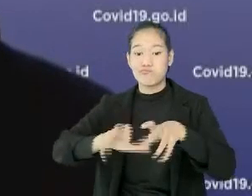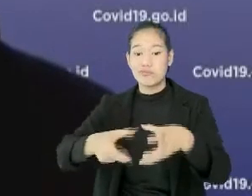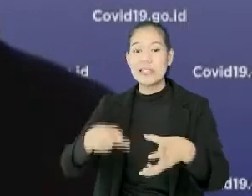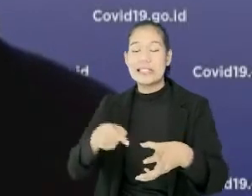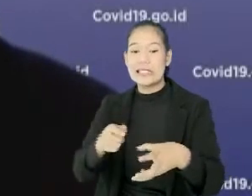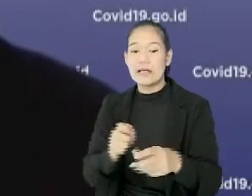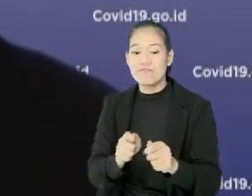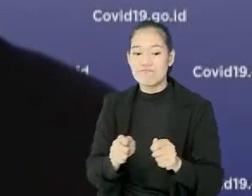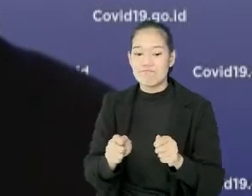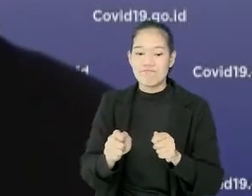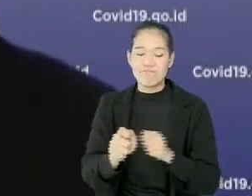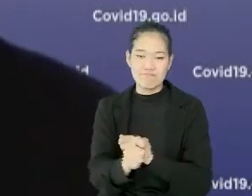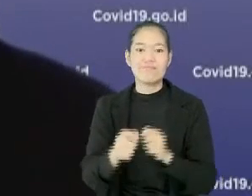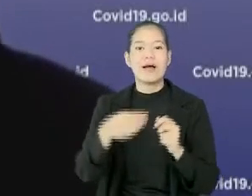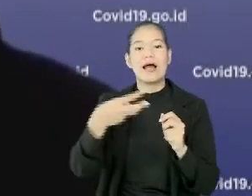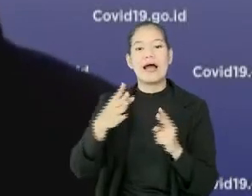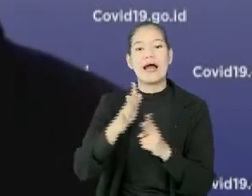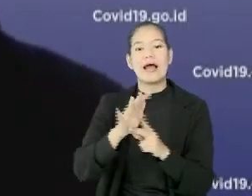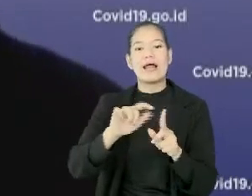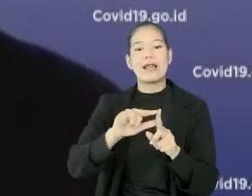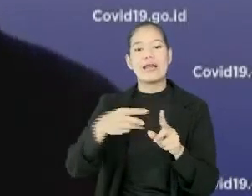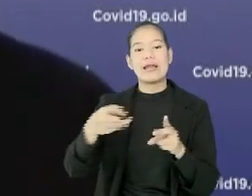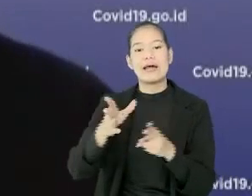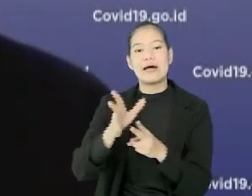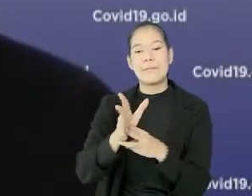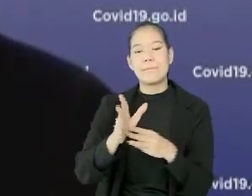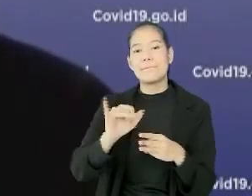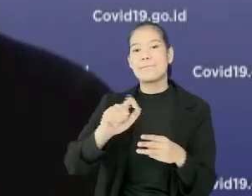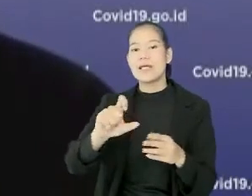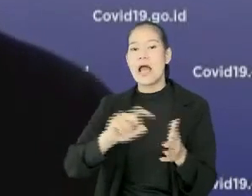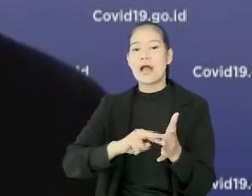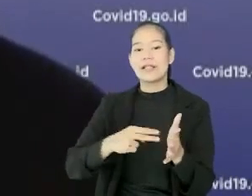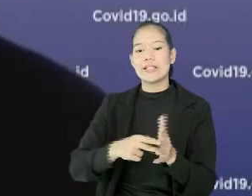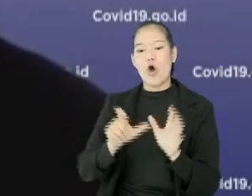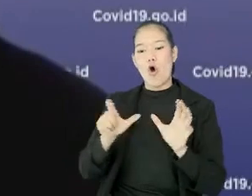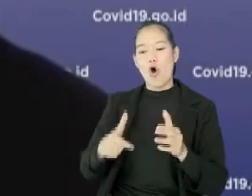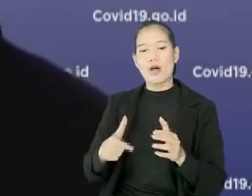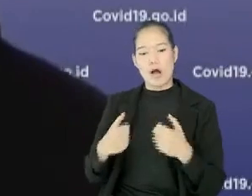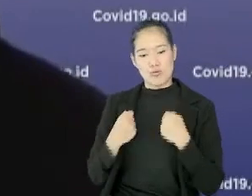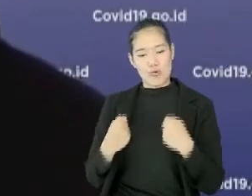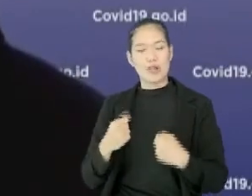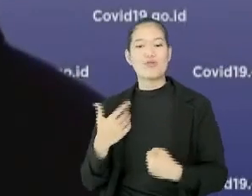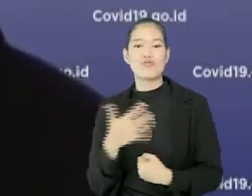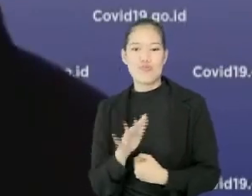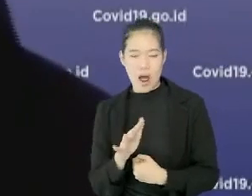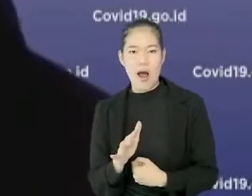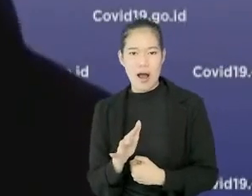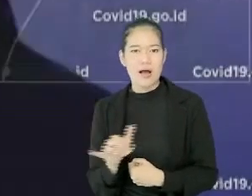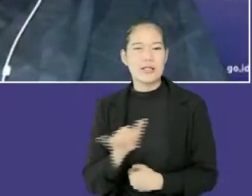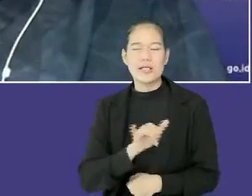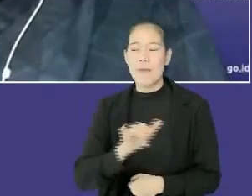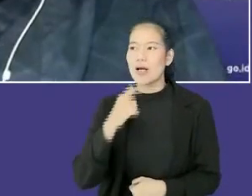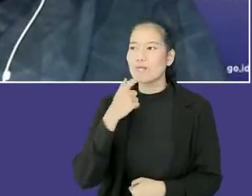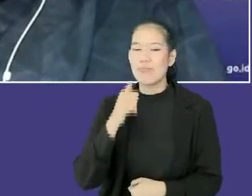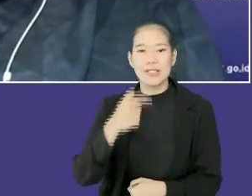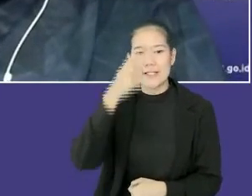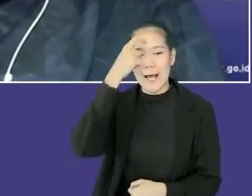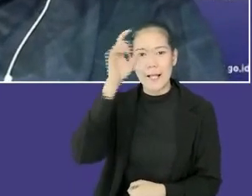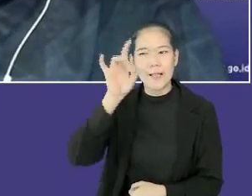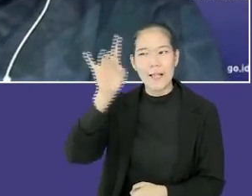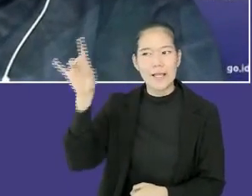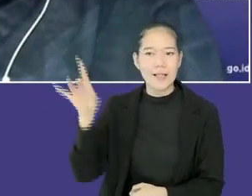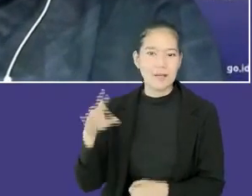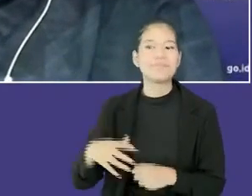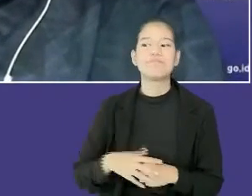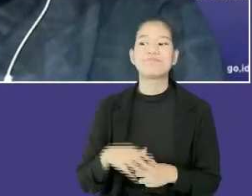berubah jadi endemi dan kita hidup bersama dengan si penyakit yang satu ini seperti penyakit-penyakit lain yang sudah siang listnya nah